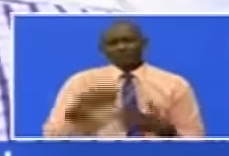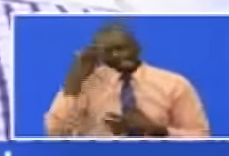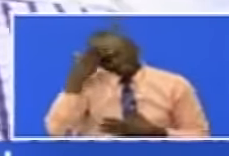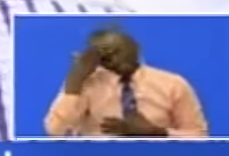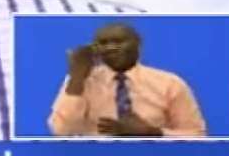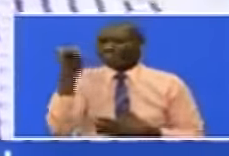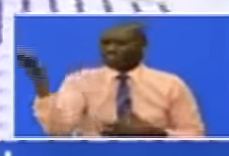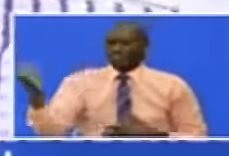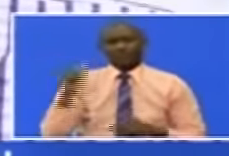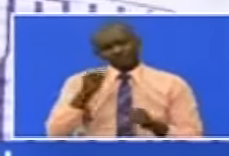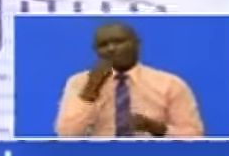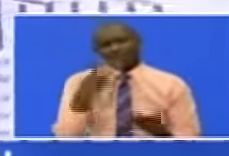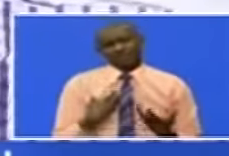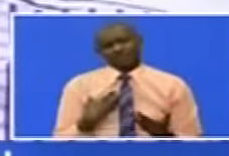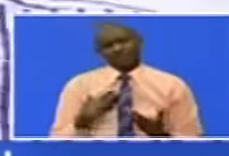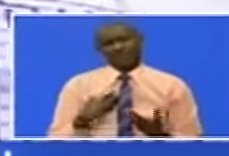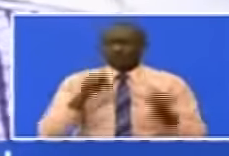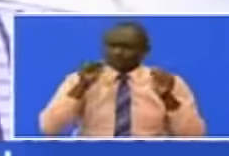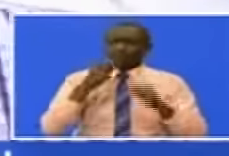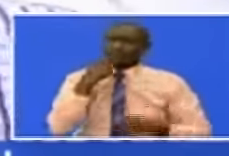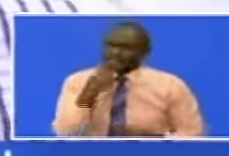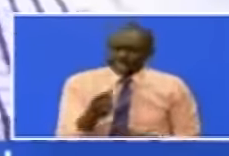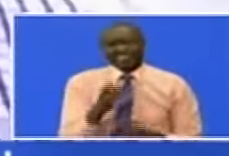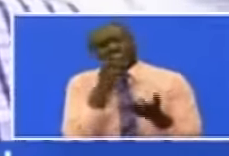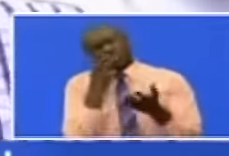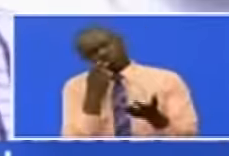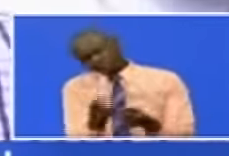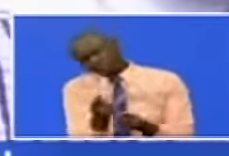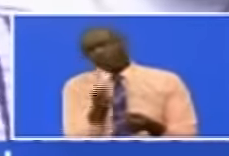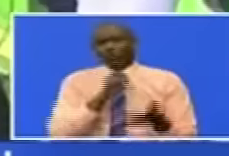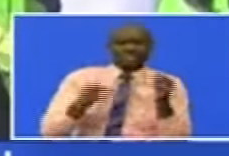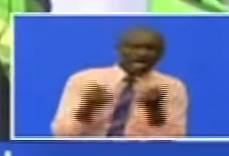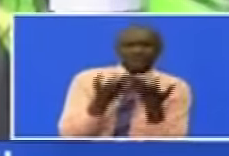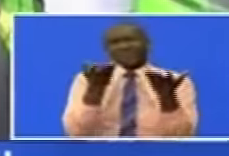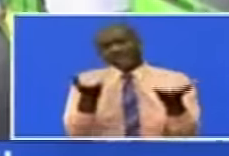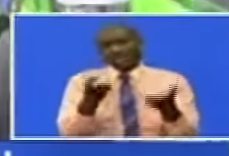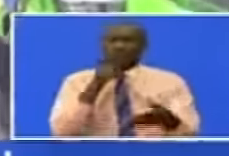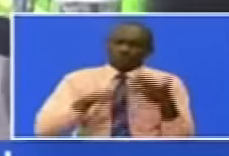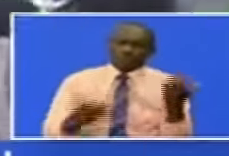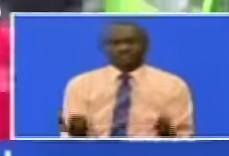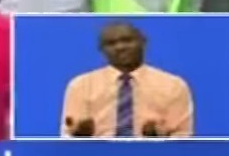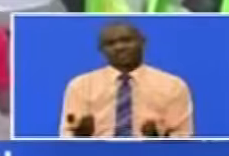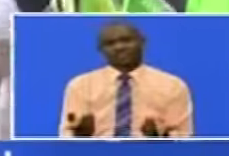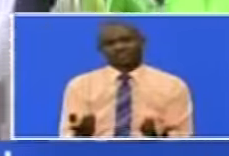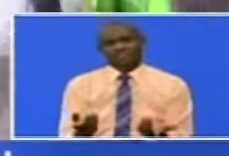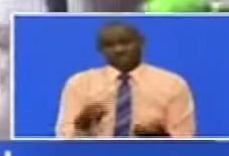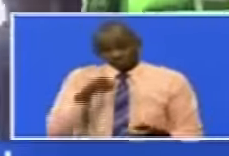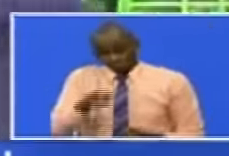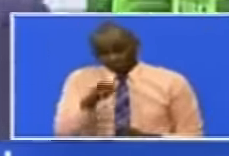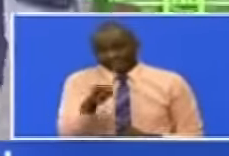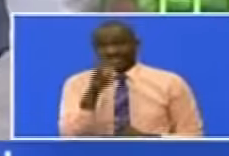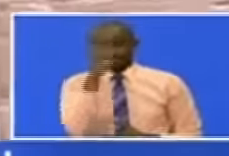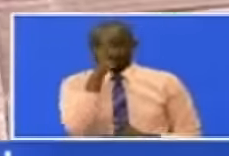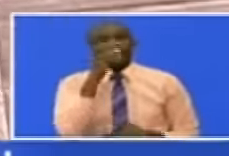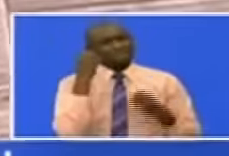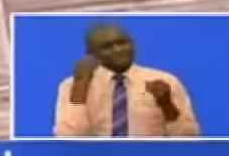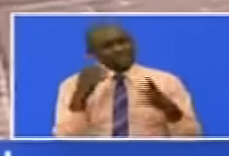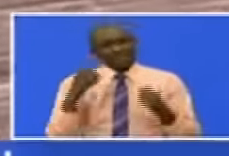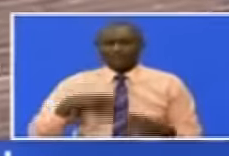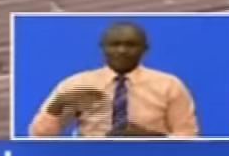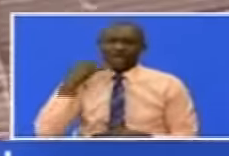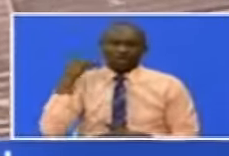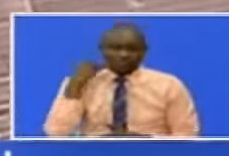polisi wako naye, they ought to be giving us at least some clue on what could have happened. Mapema mchana wa leo, baadhi ya wenyeji